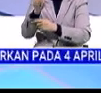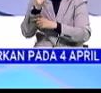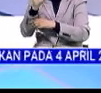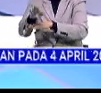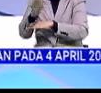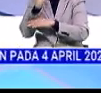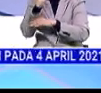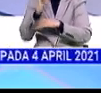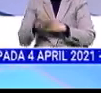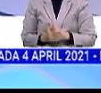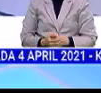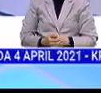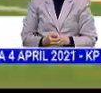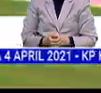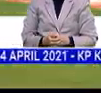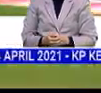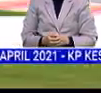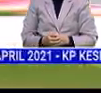tadi.